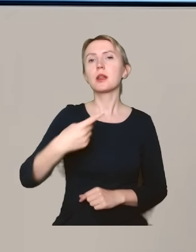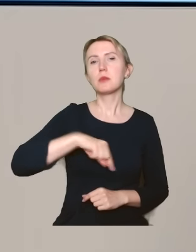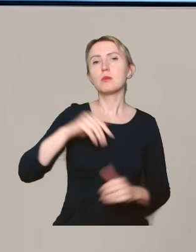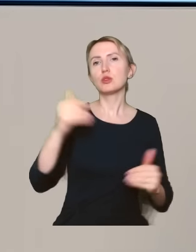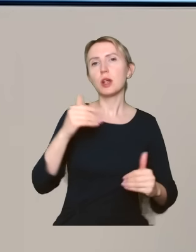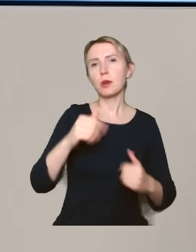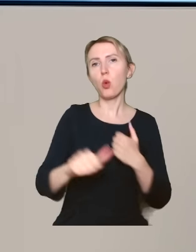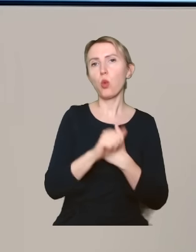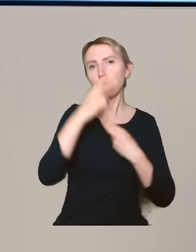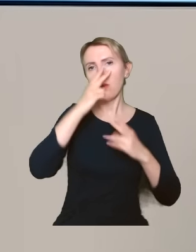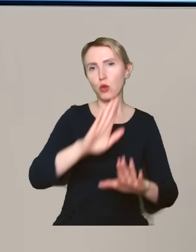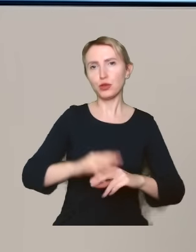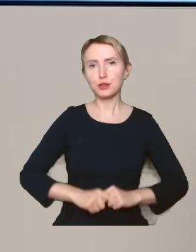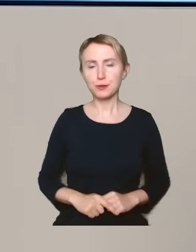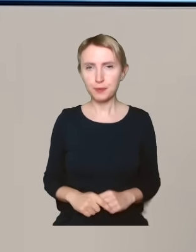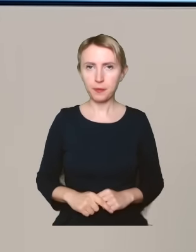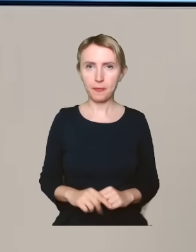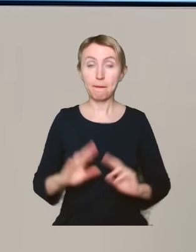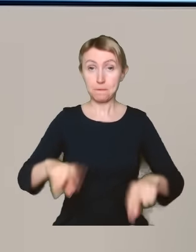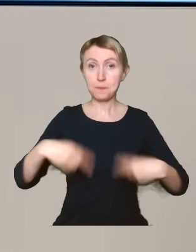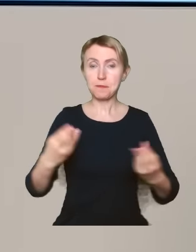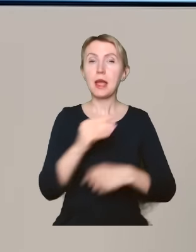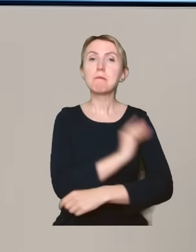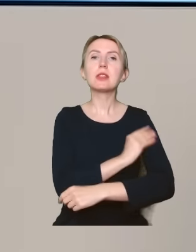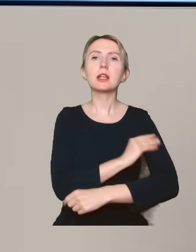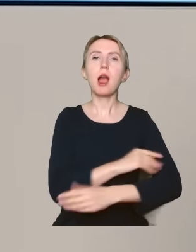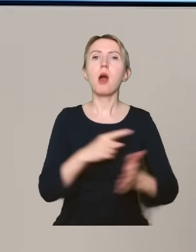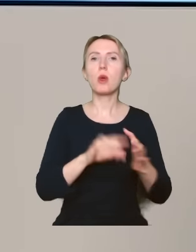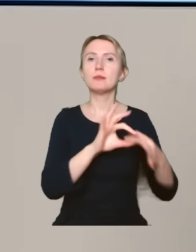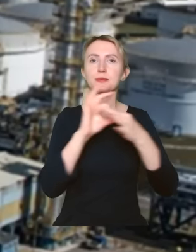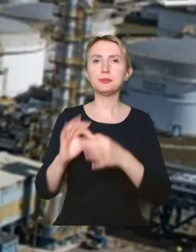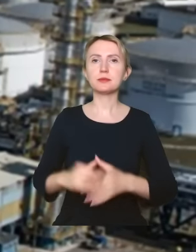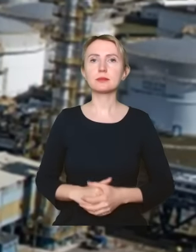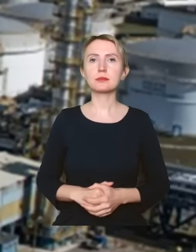Państwu udowodnić. Proszę Państwa, przekażemy Państwu materiały tego dotyczące.